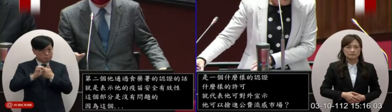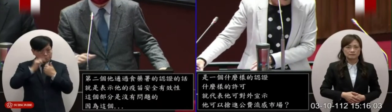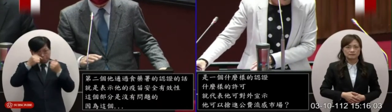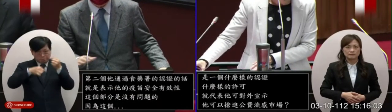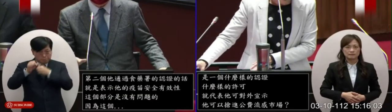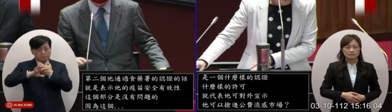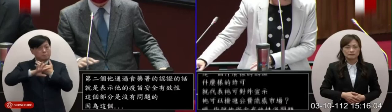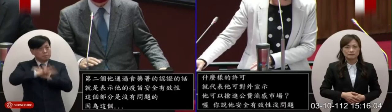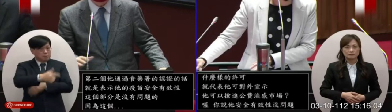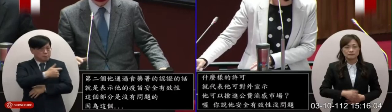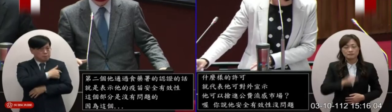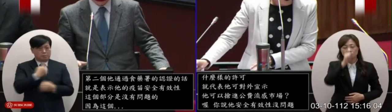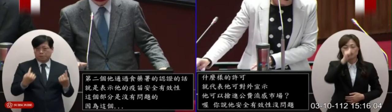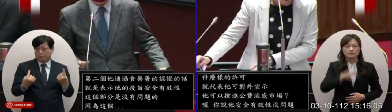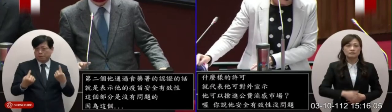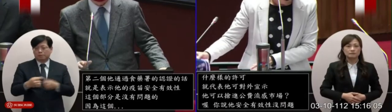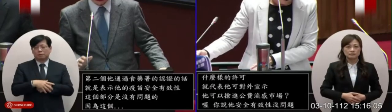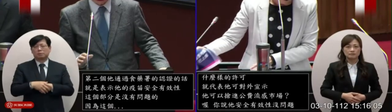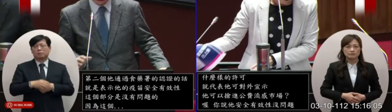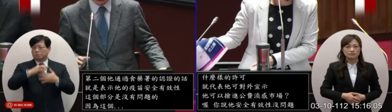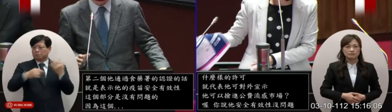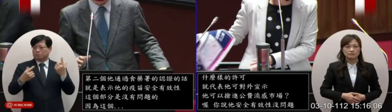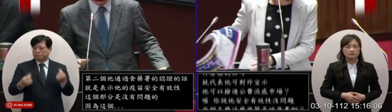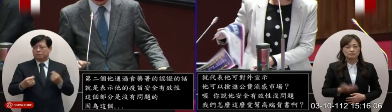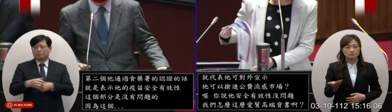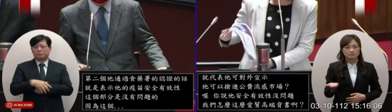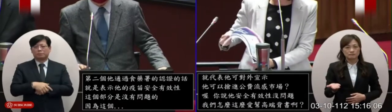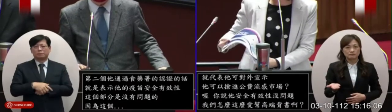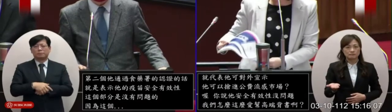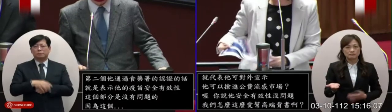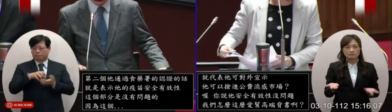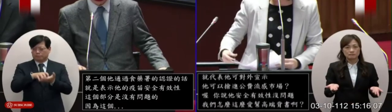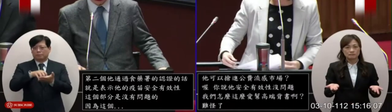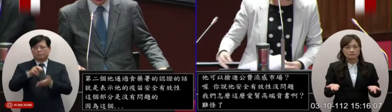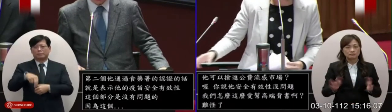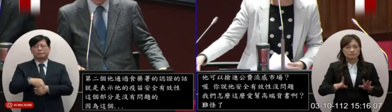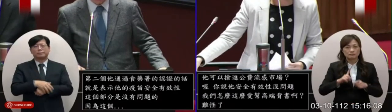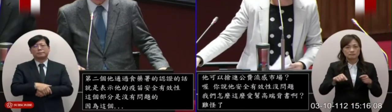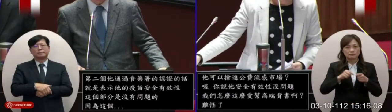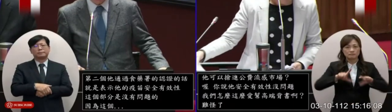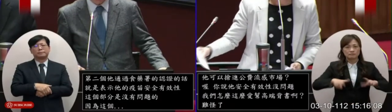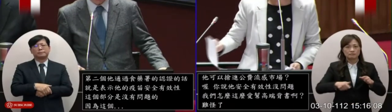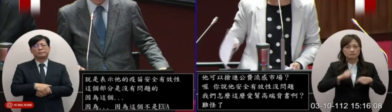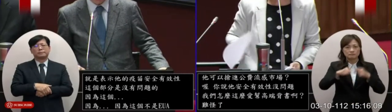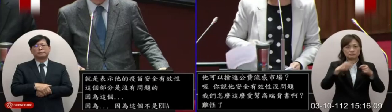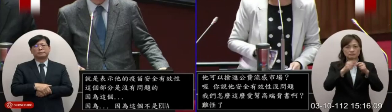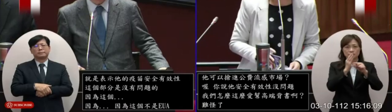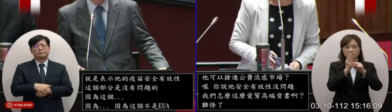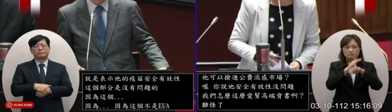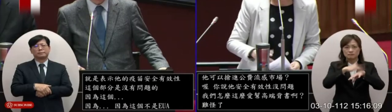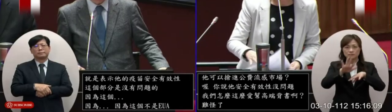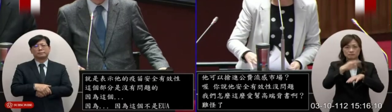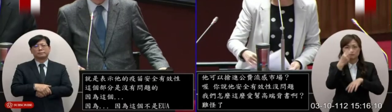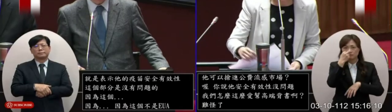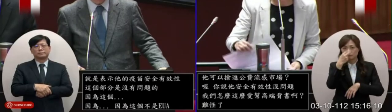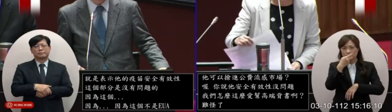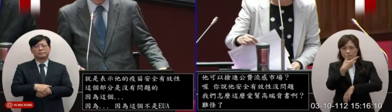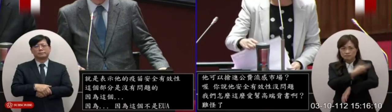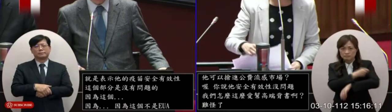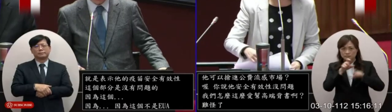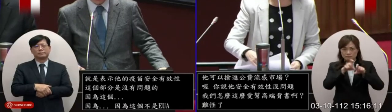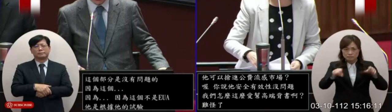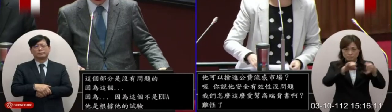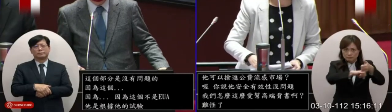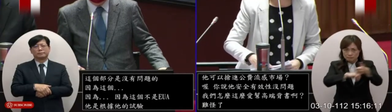其他疫苗同样的， 好，所以 条件， 所以我们今年大概年中会有流感疫苗的采